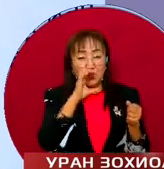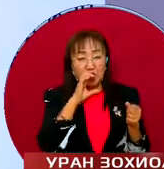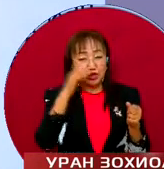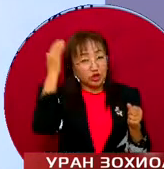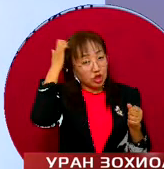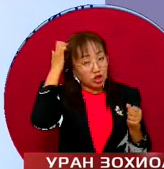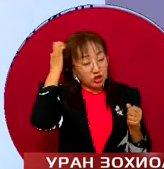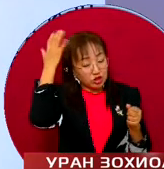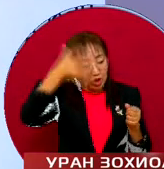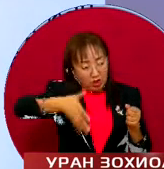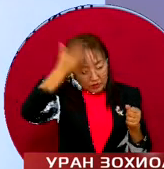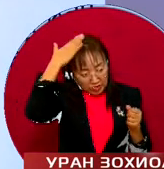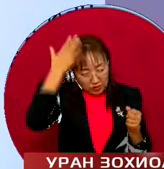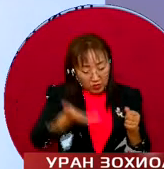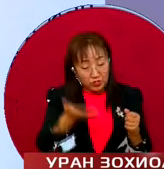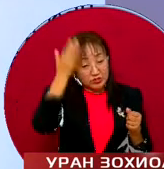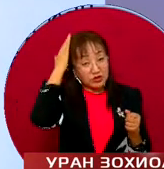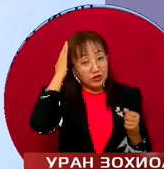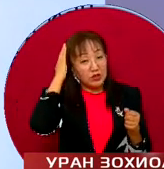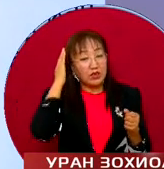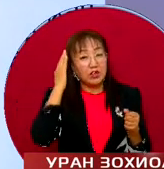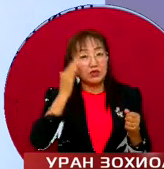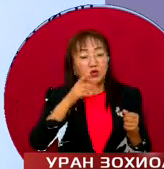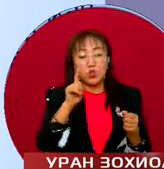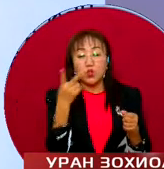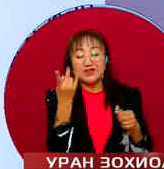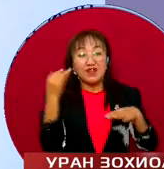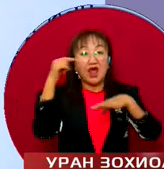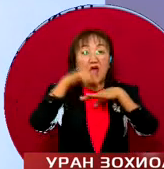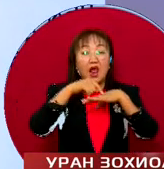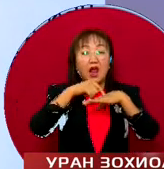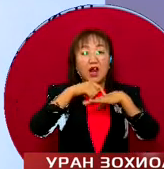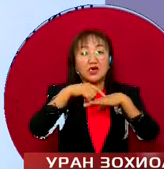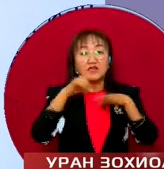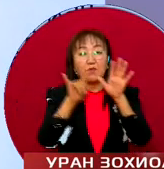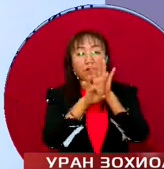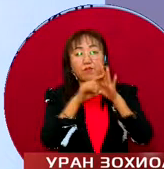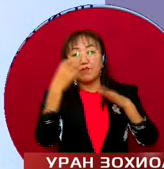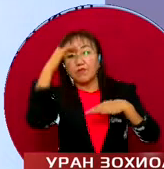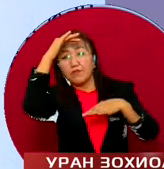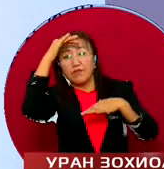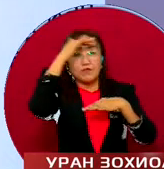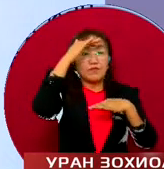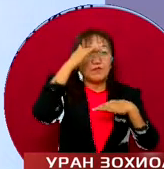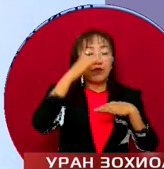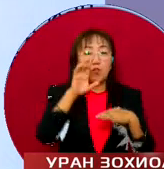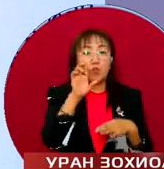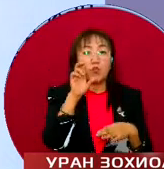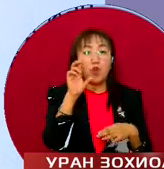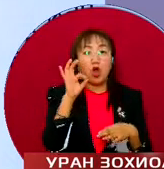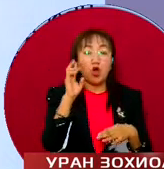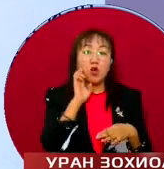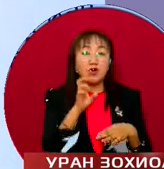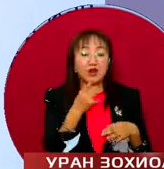савшаад хүүс дээр гарч малынхаа бараг харчгаад бор атандаа мордон алхуулж явхад нэг